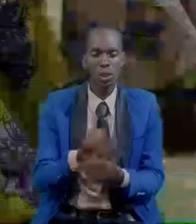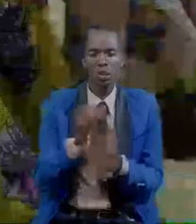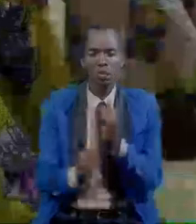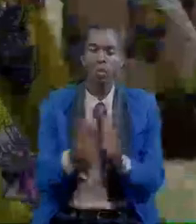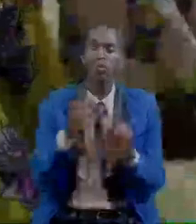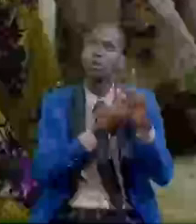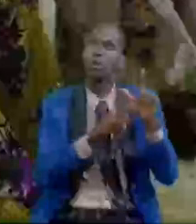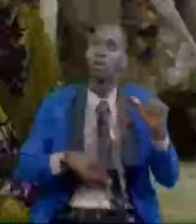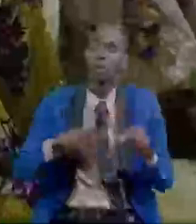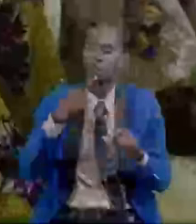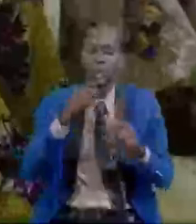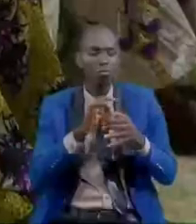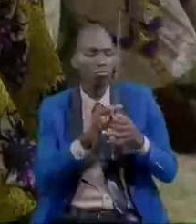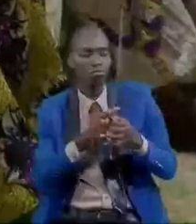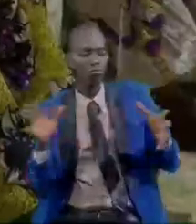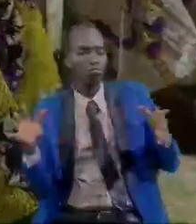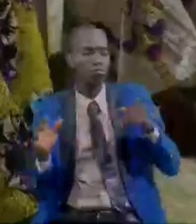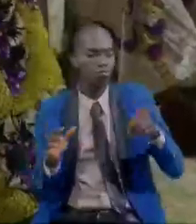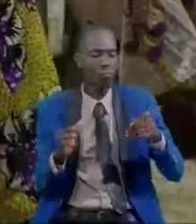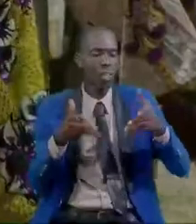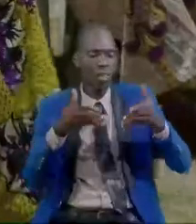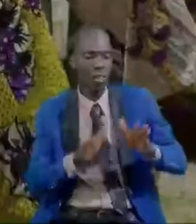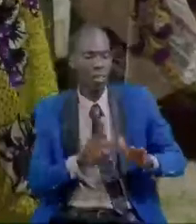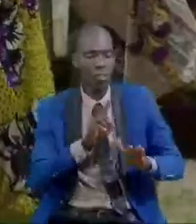et laissez-le aller.